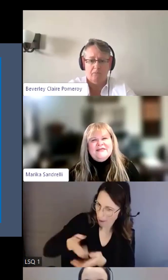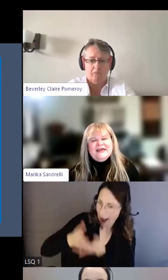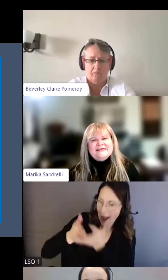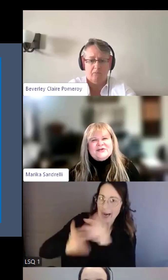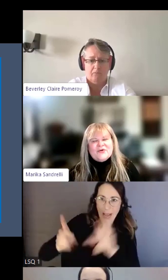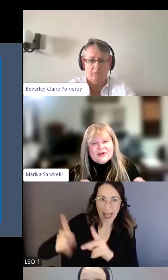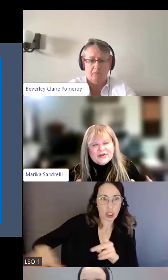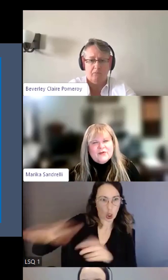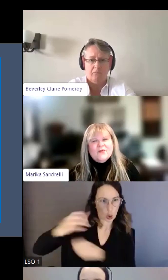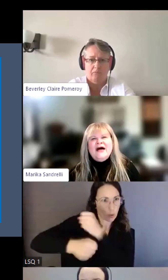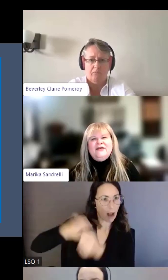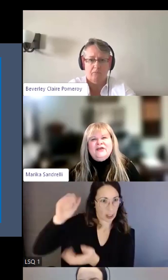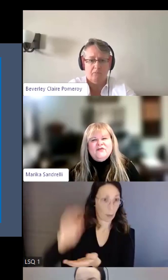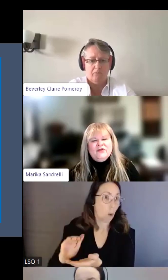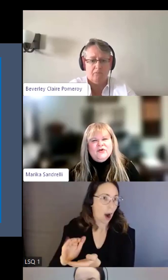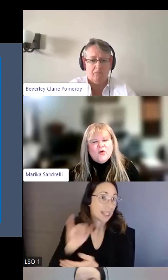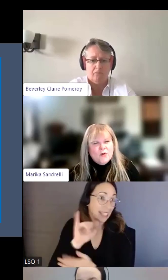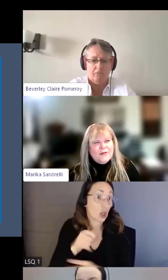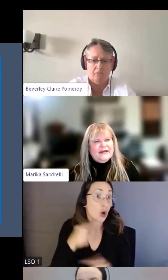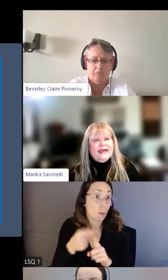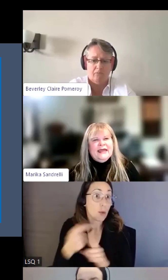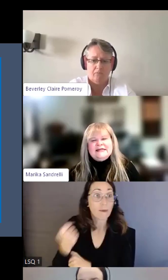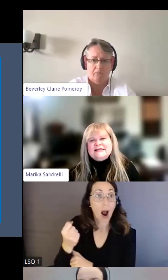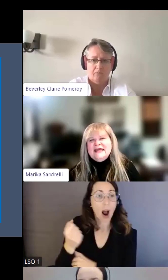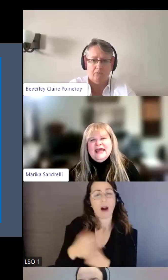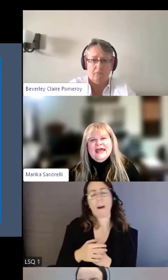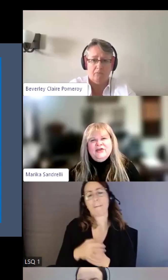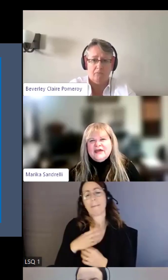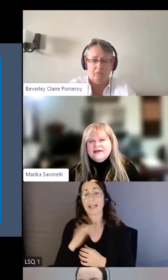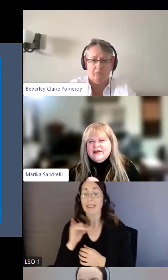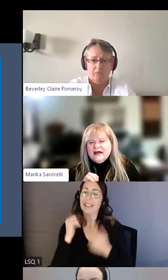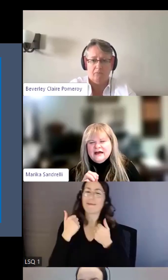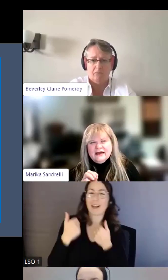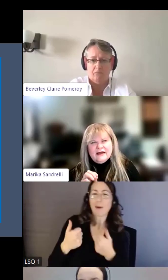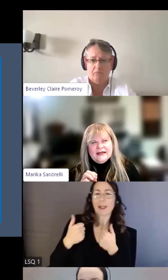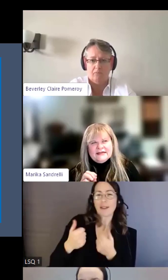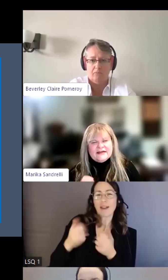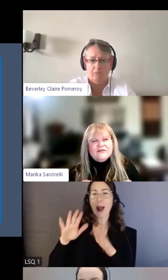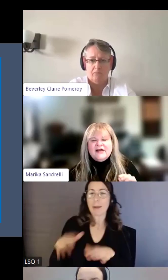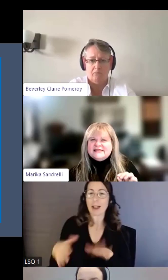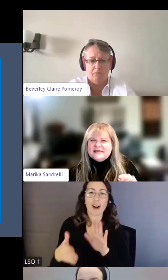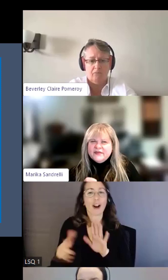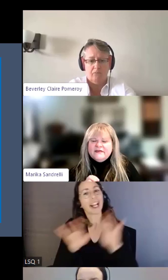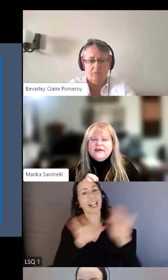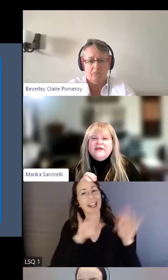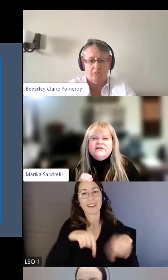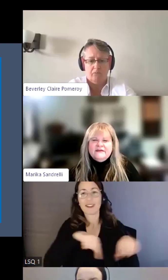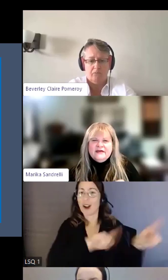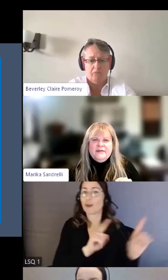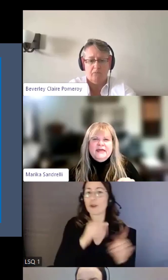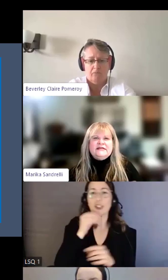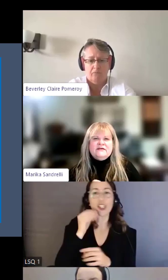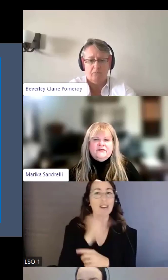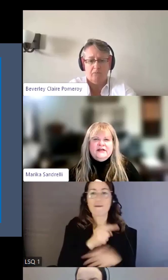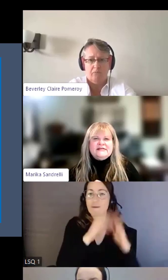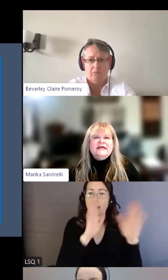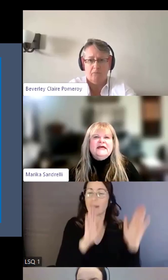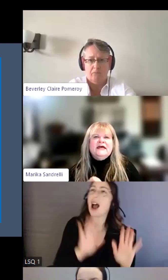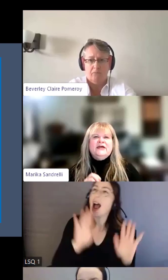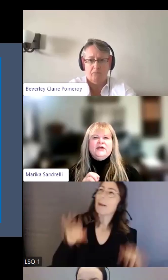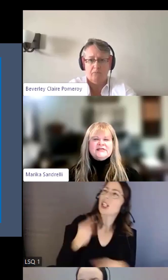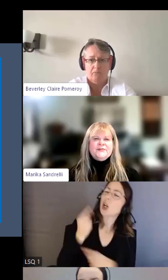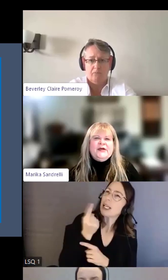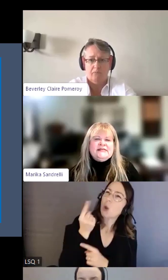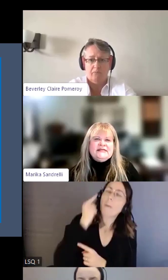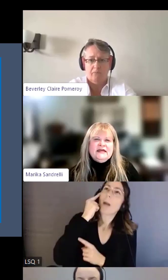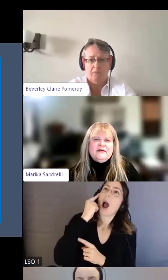bien, on rentre à la maison et on peut identifier quelque chose qu'on a fait, qui a fait toute la différence. Donc, vous